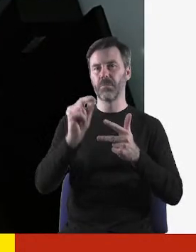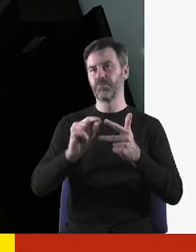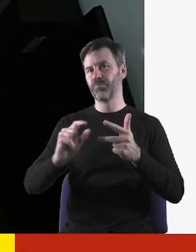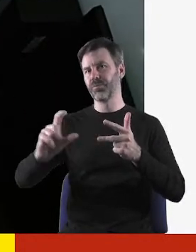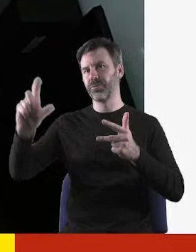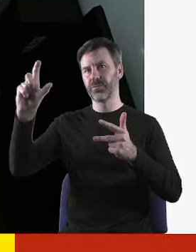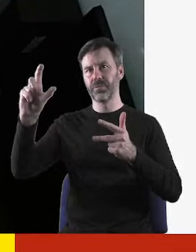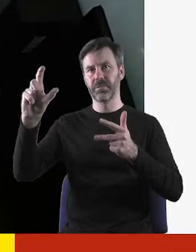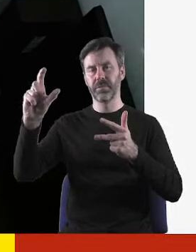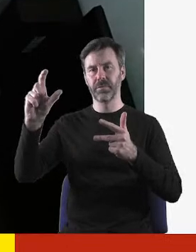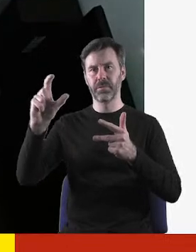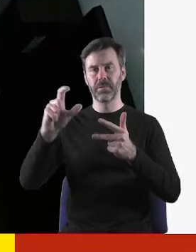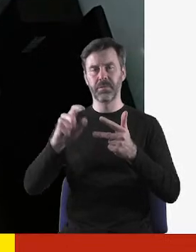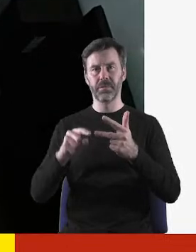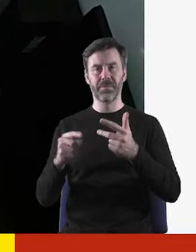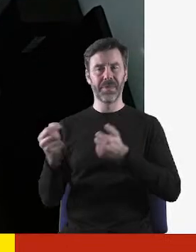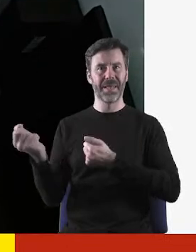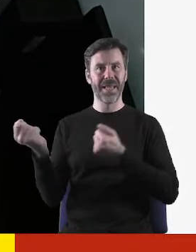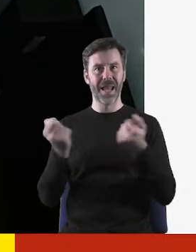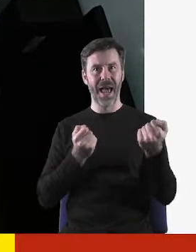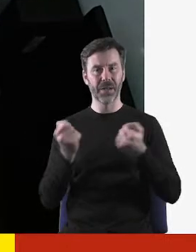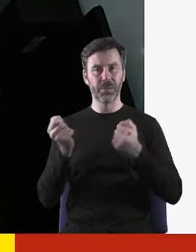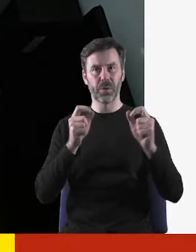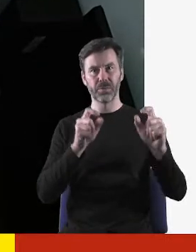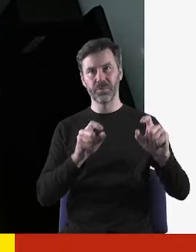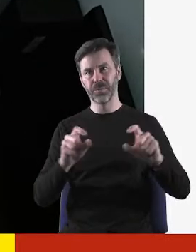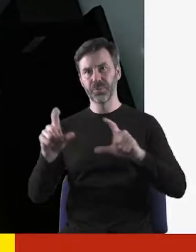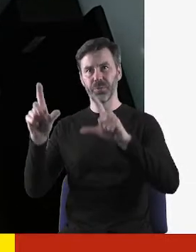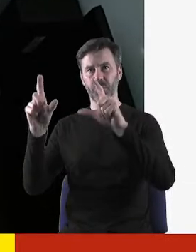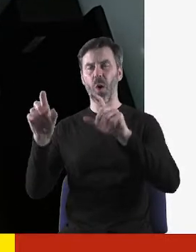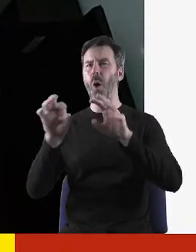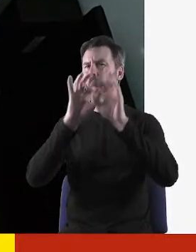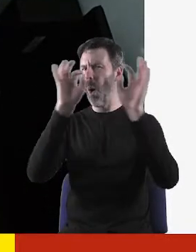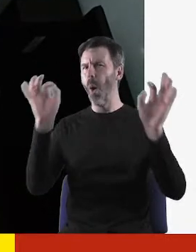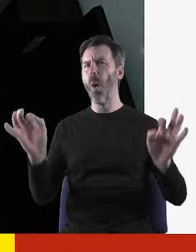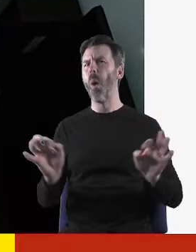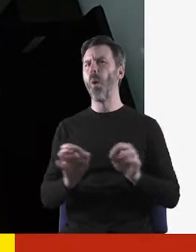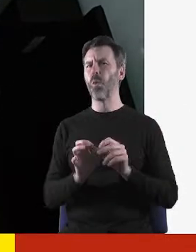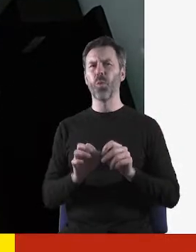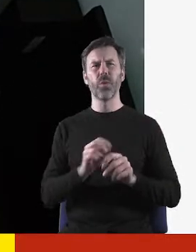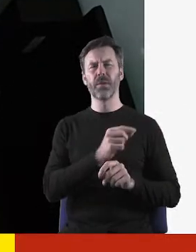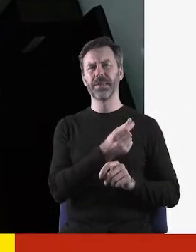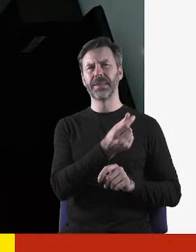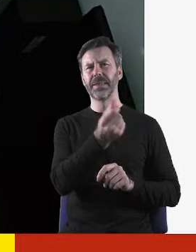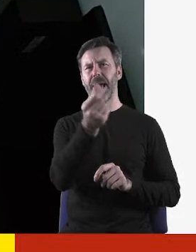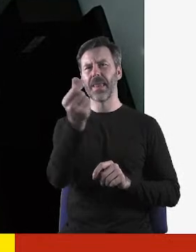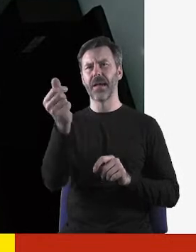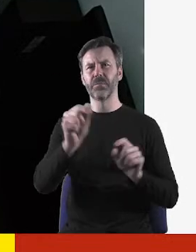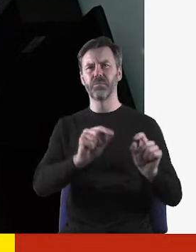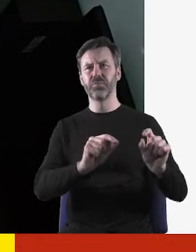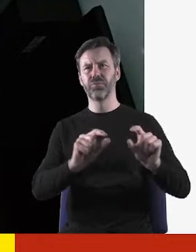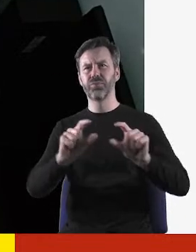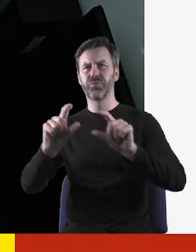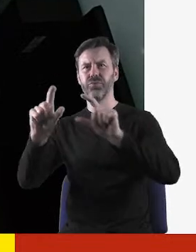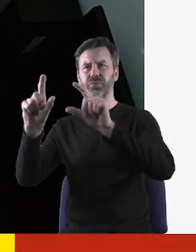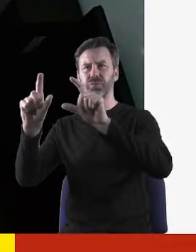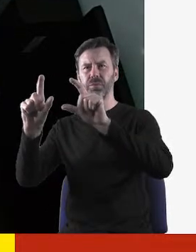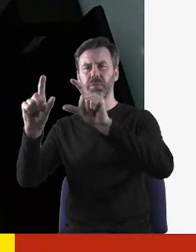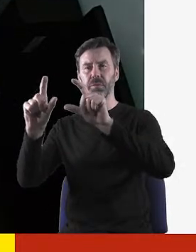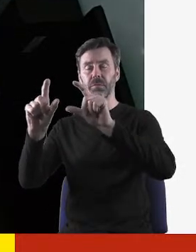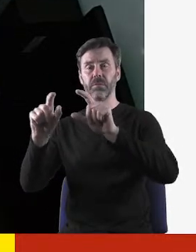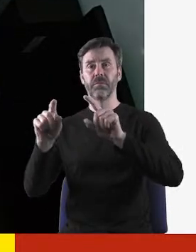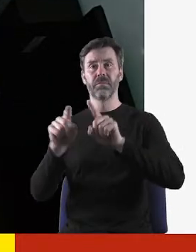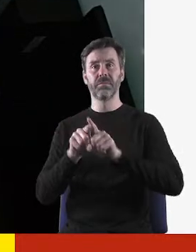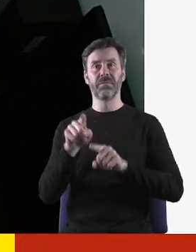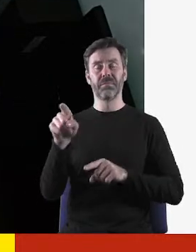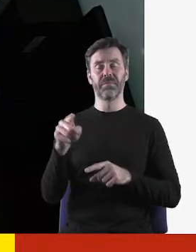idzie, środków transportu i generalnie inflacji w każdym zakresie, co przekłada się również na wzrost